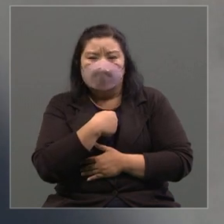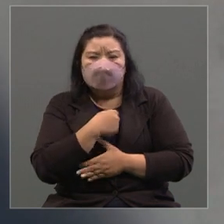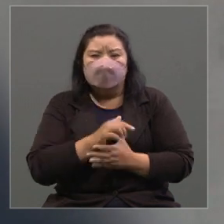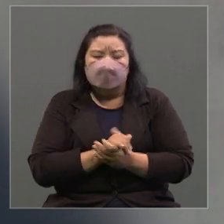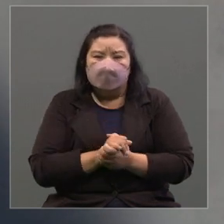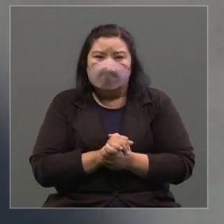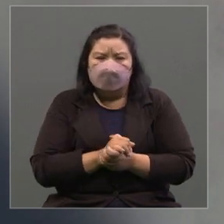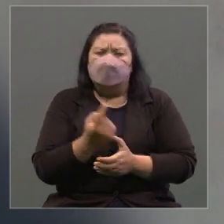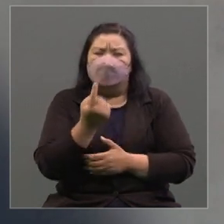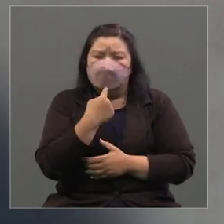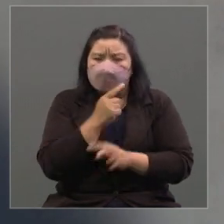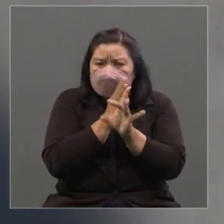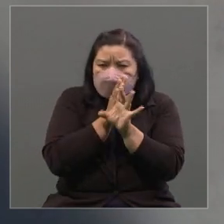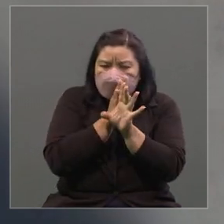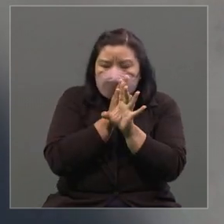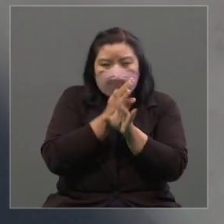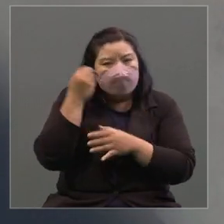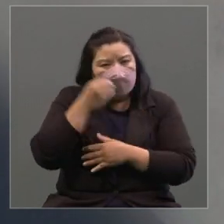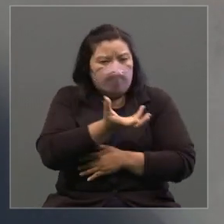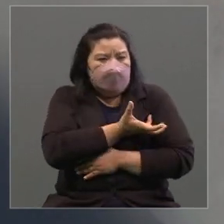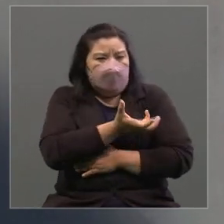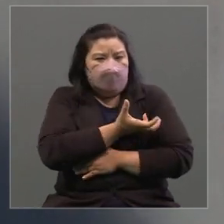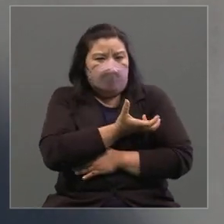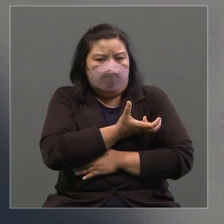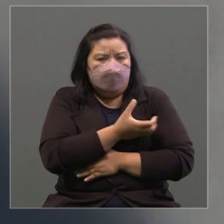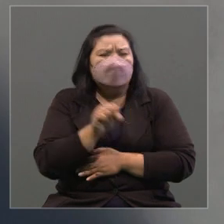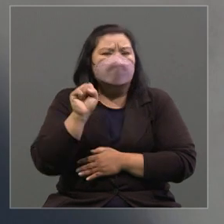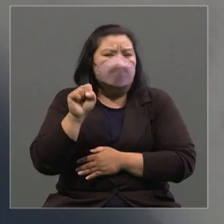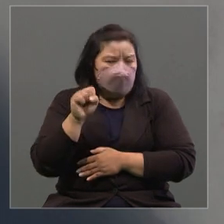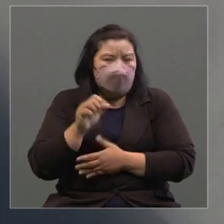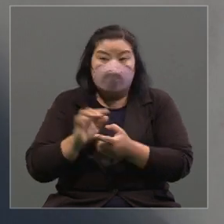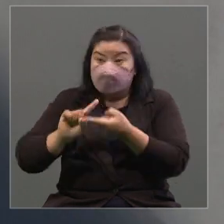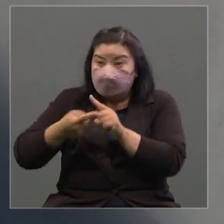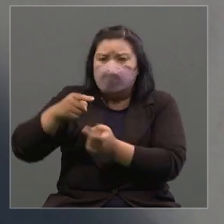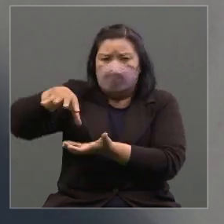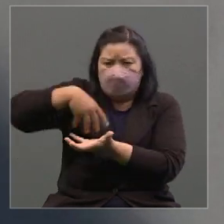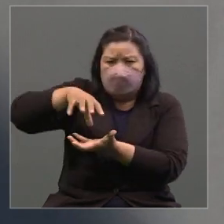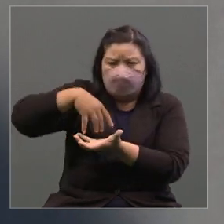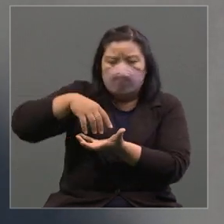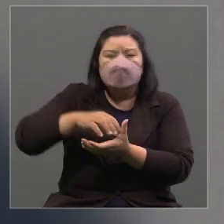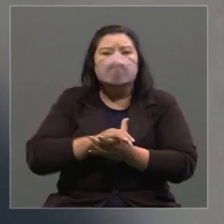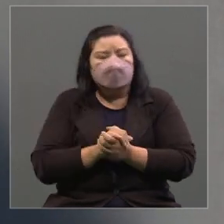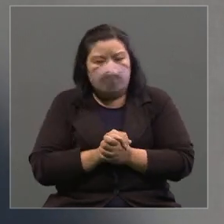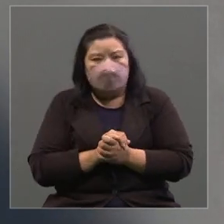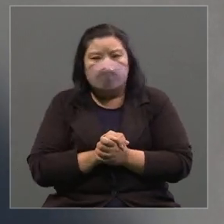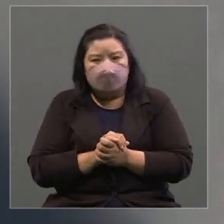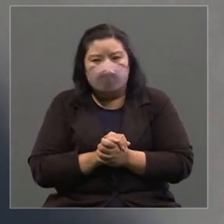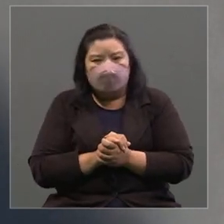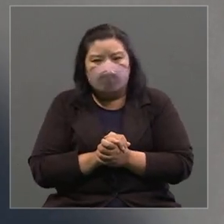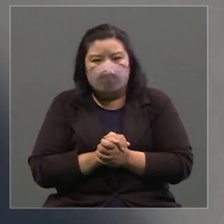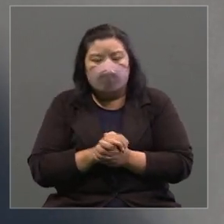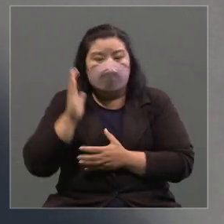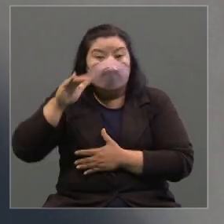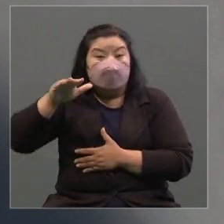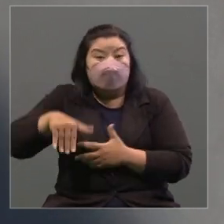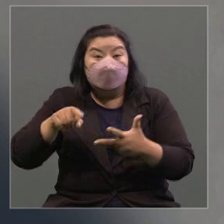เหมือนโดนด่ารับหลังตลอดเจ็บใจ ไปที่ไหนก็ไปด่ามีคนมันบอก อันนี้ตอนนี้แม่สามีเขาเจ็บห